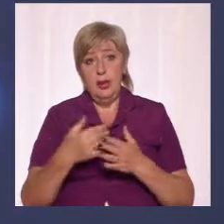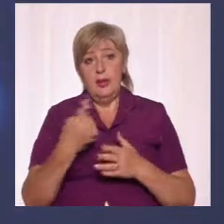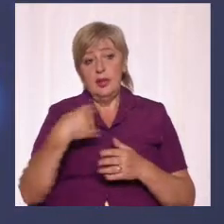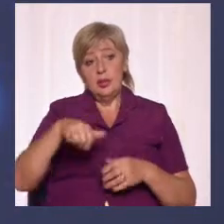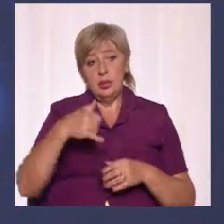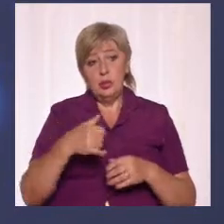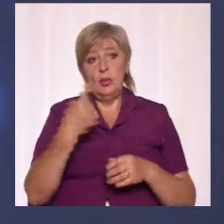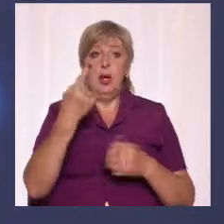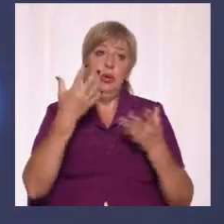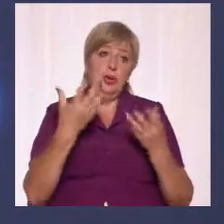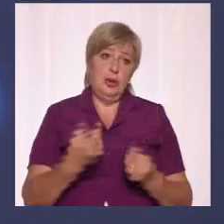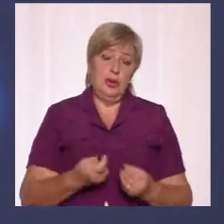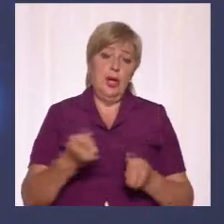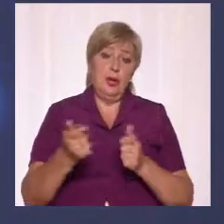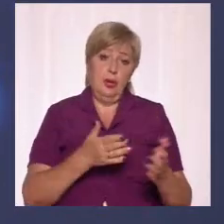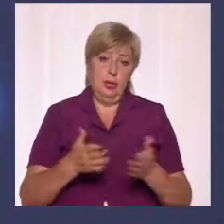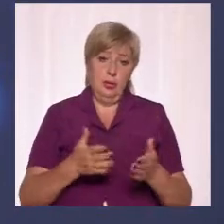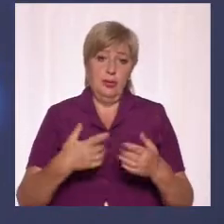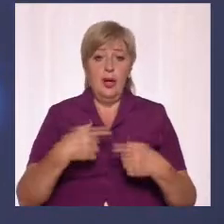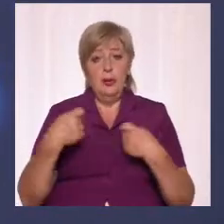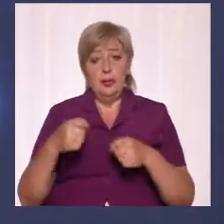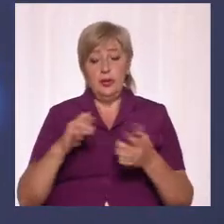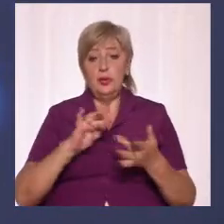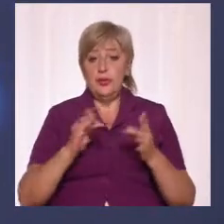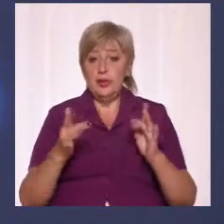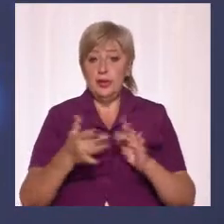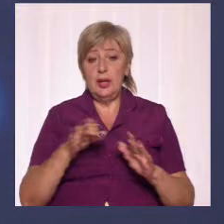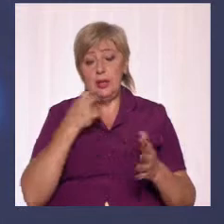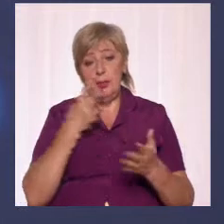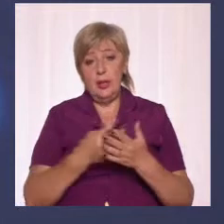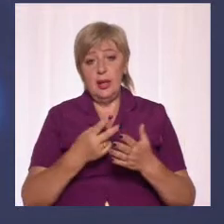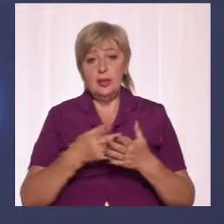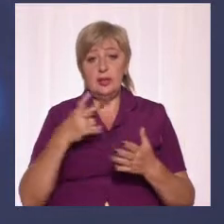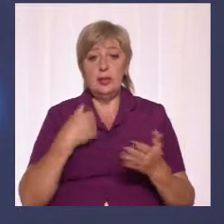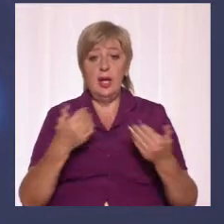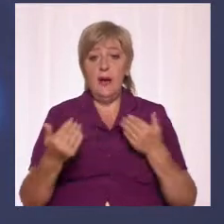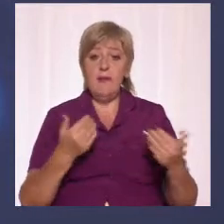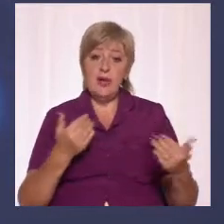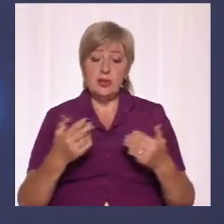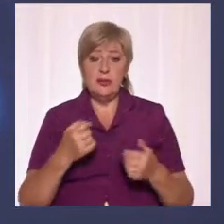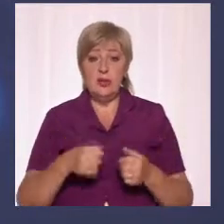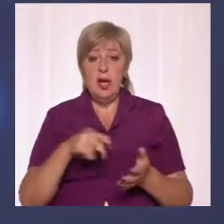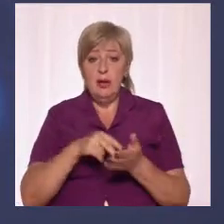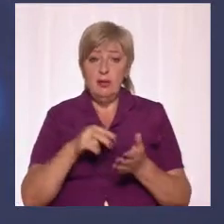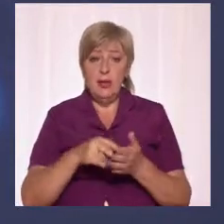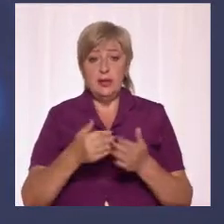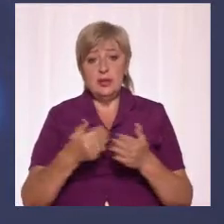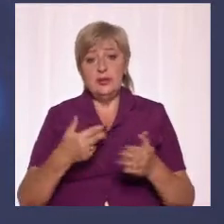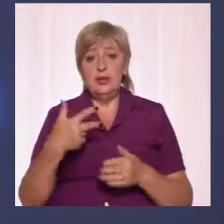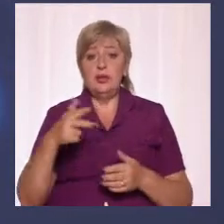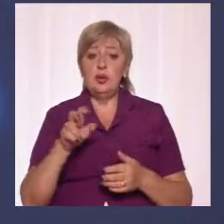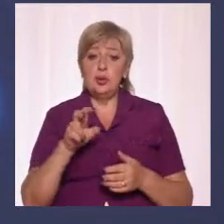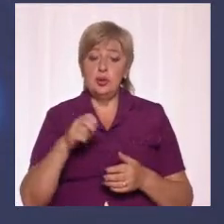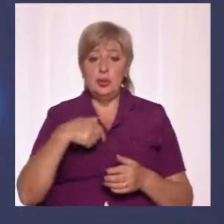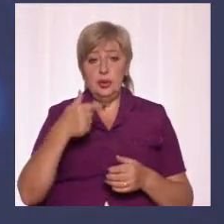від настрою хлопців. Вироби продають в інтернеті та показують на виставках. Вартість сумки – від 300 гривень. Зароблені гроші